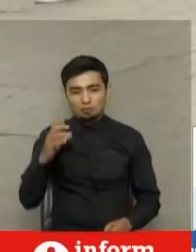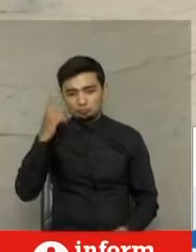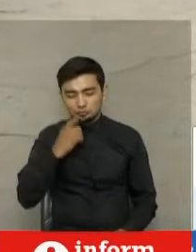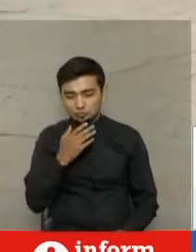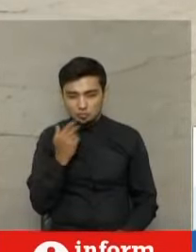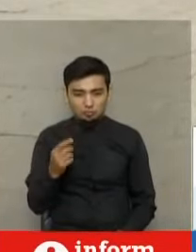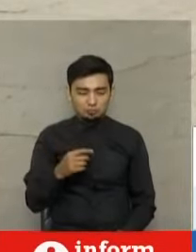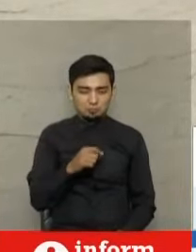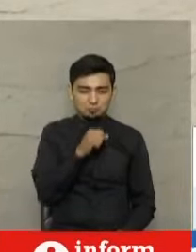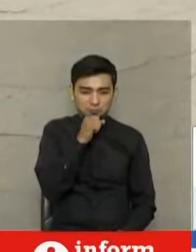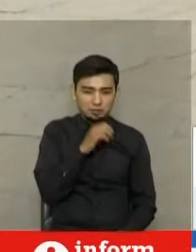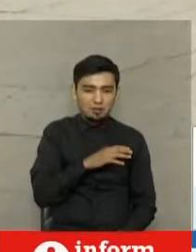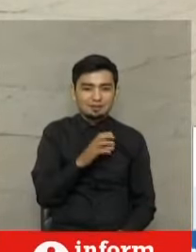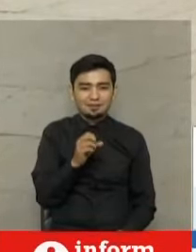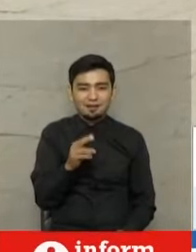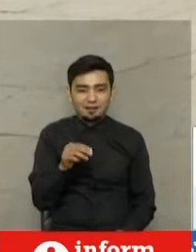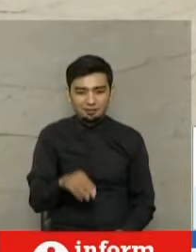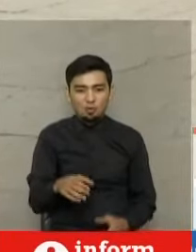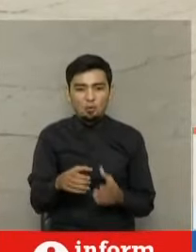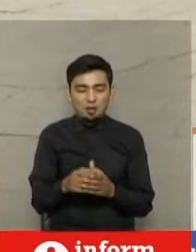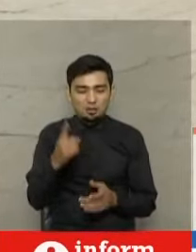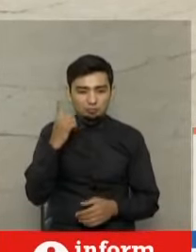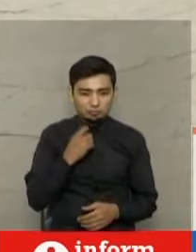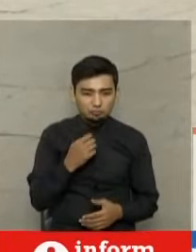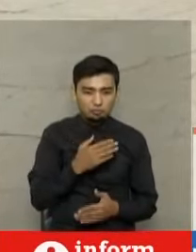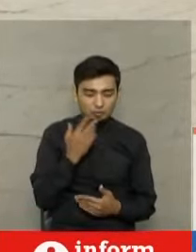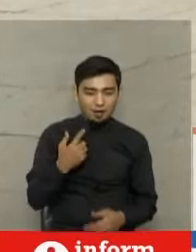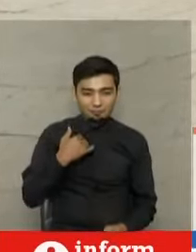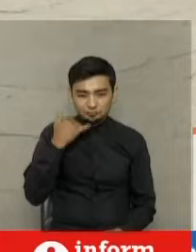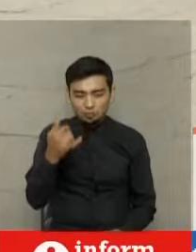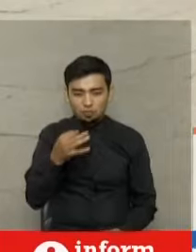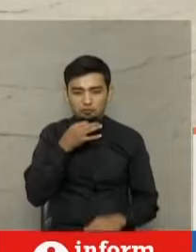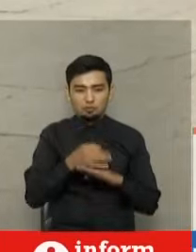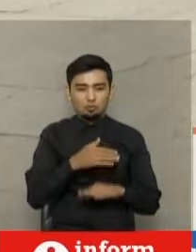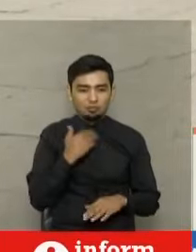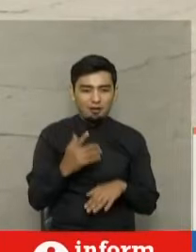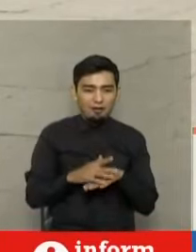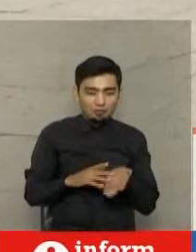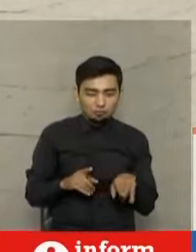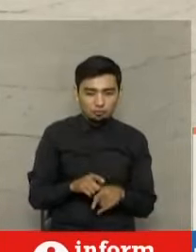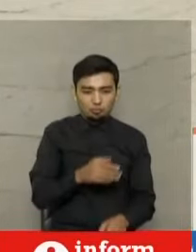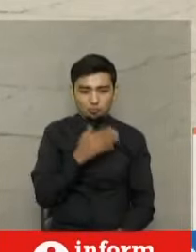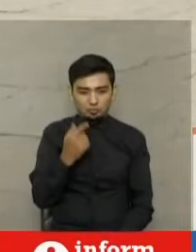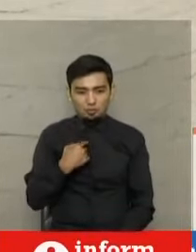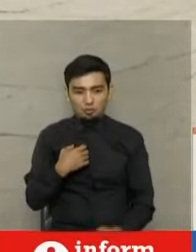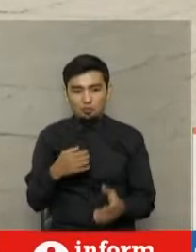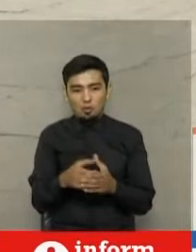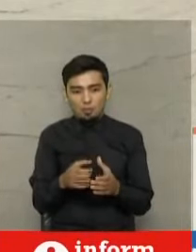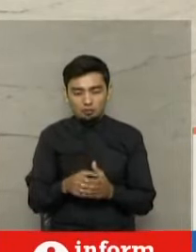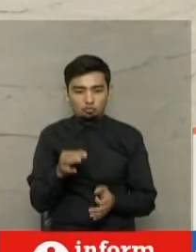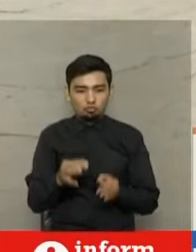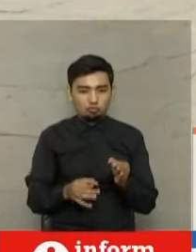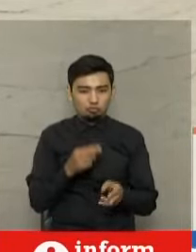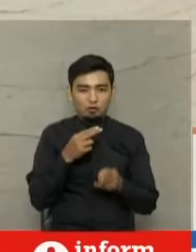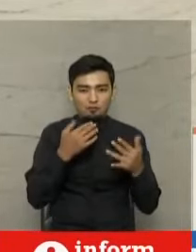ай өтті, әлі Скат әуе компаниясынан хабар жоқ. Хабарлассақ жауап бермейді, кешірім де сұрамады. Міне, мен әуе компаниясын сотқа